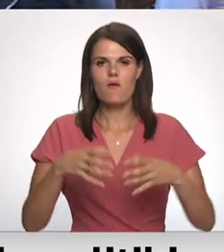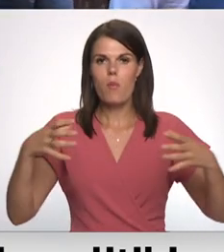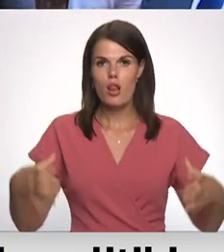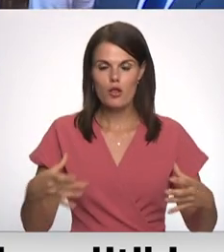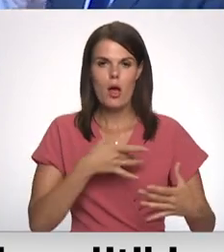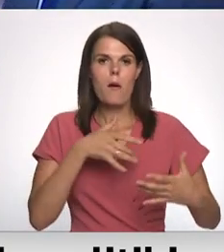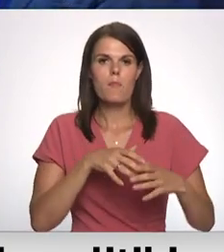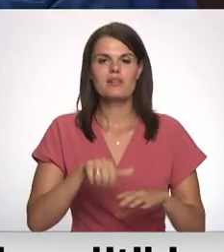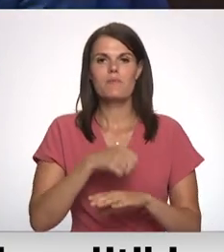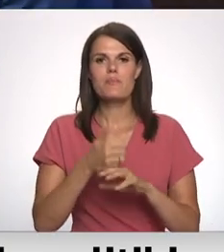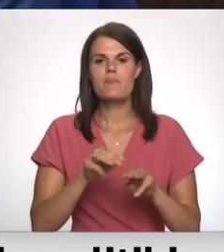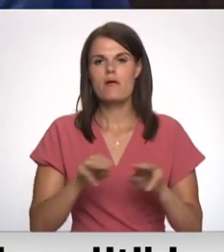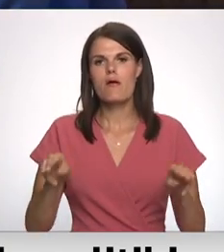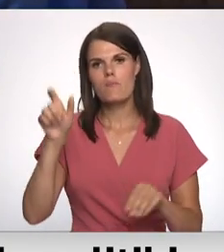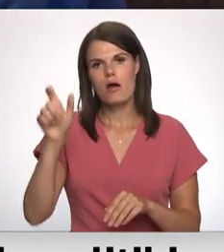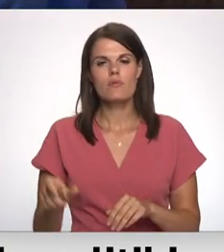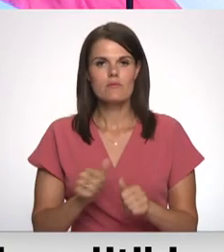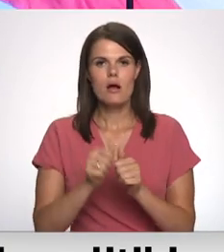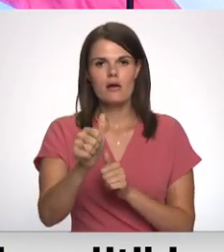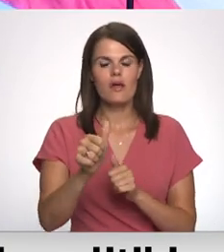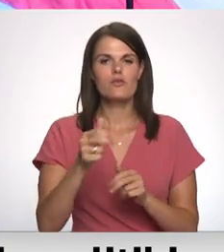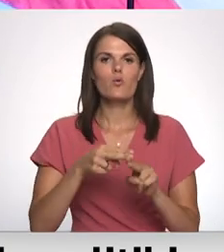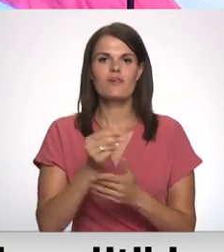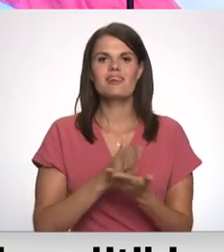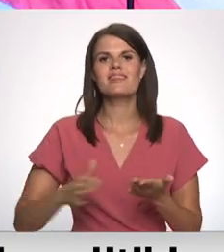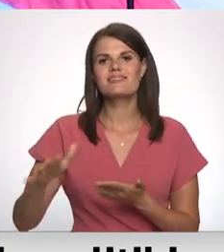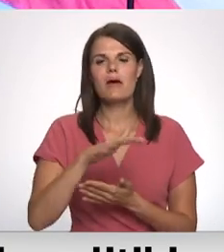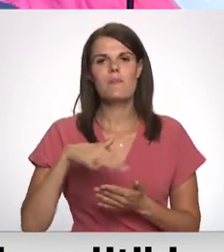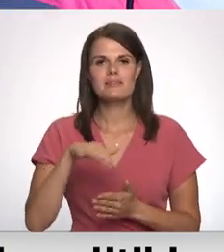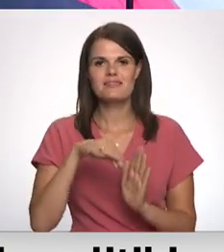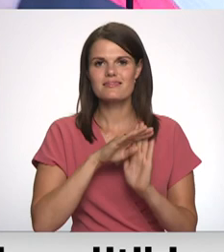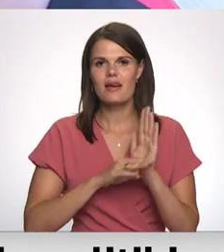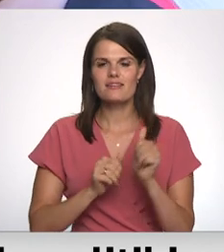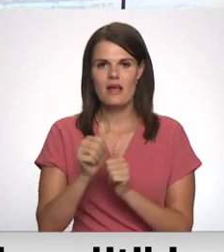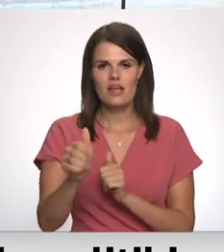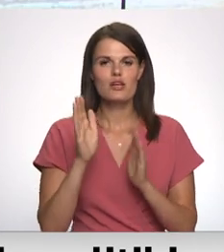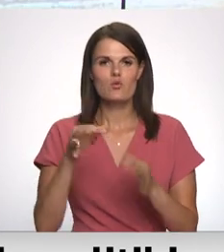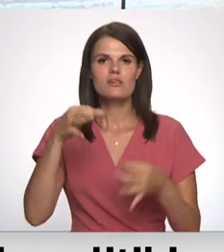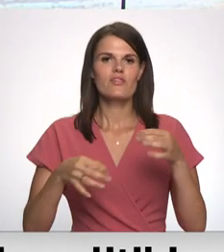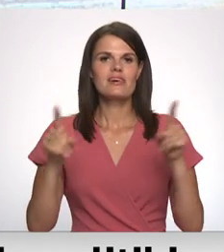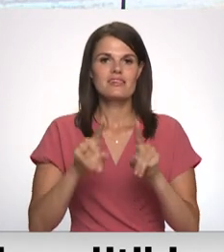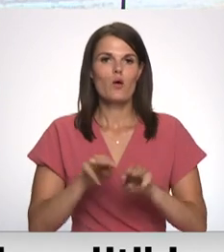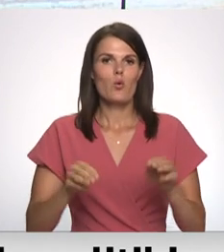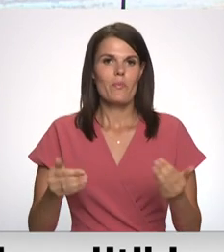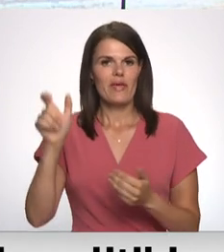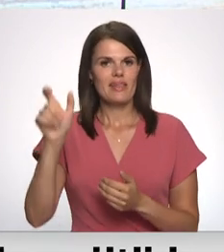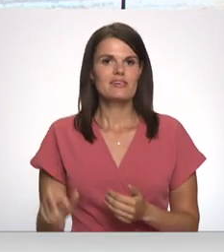Partijas premjeramata kandidāts un Vidzemes saraksta līderis būs tieslietu ministrs Jānis Bordāns.